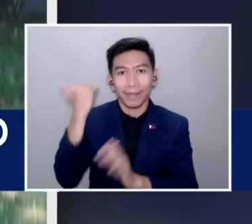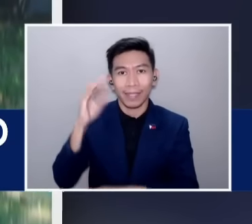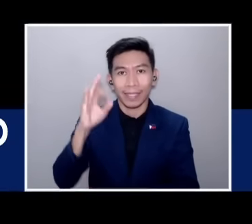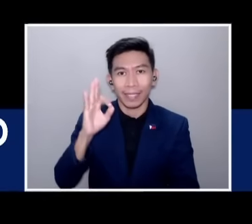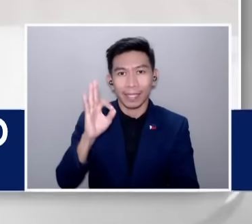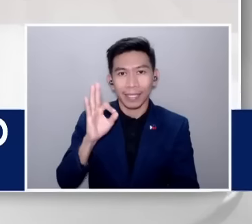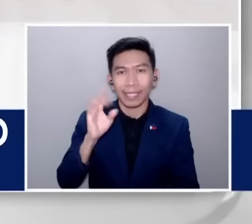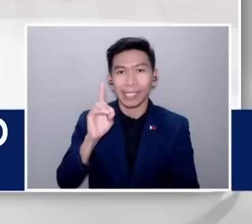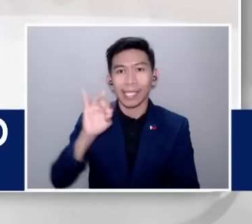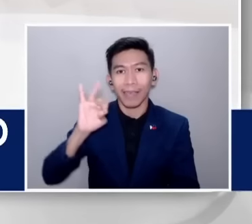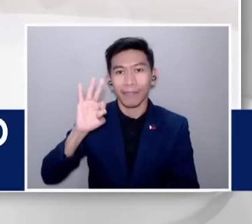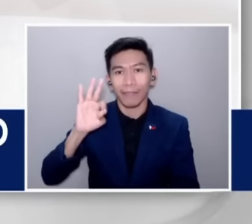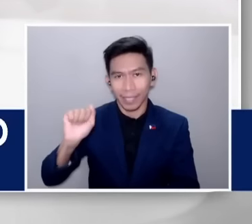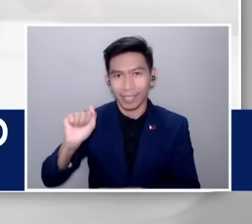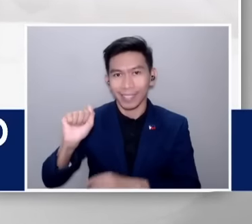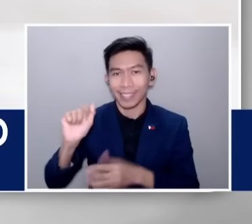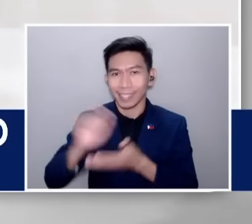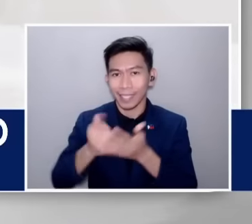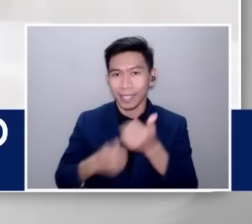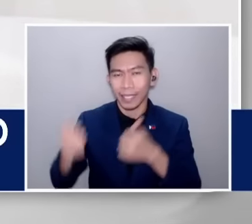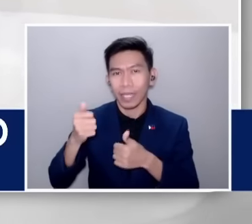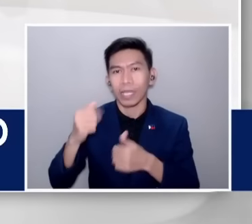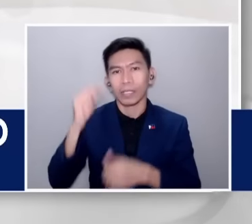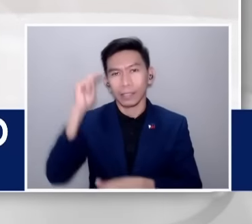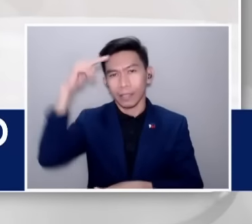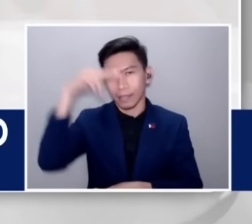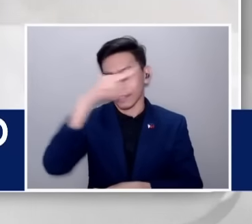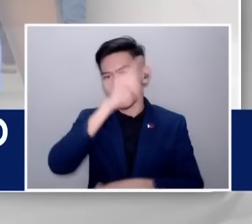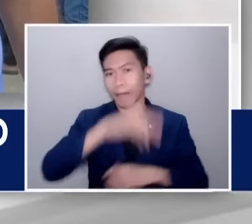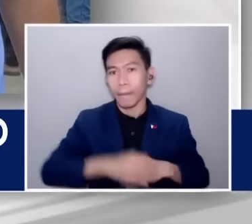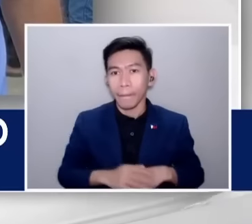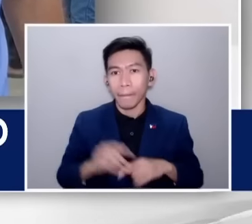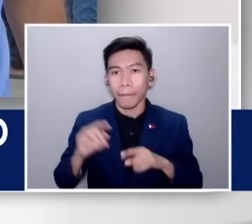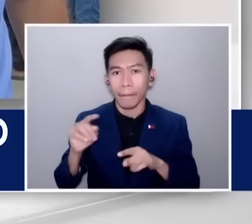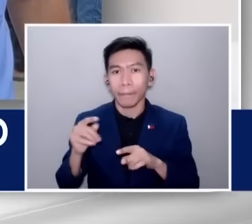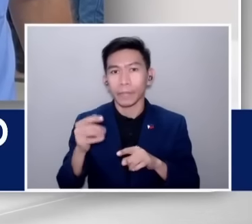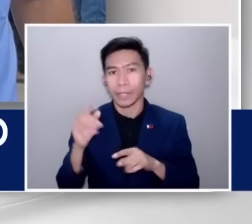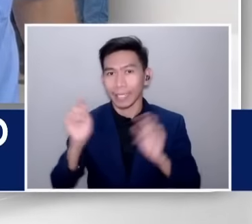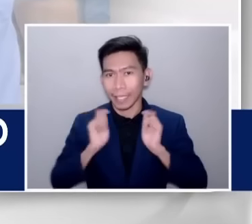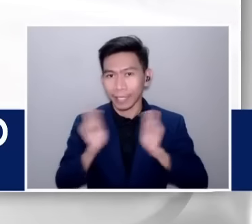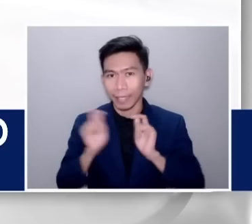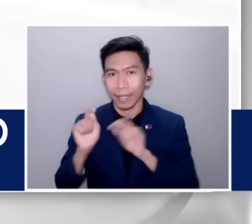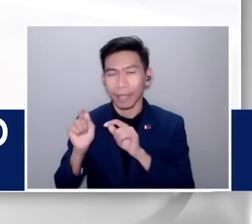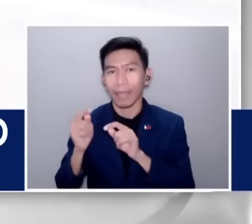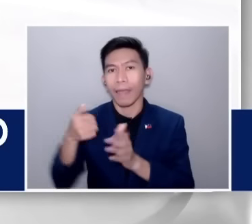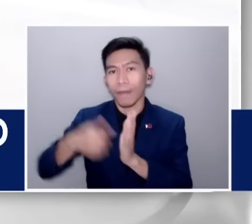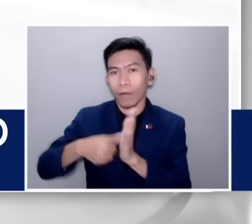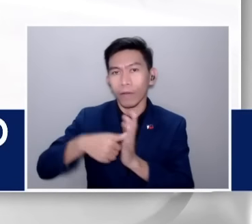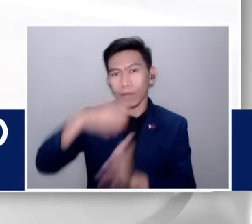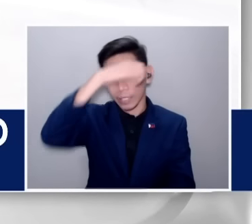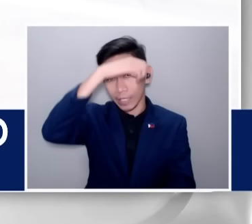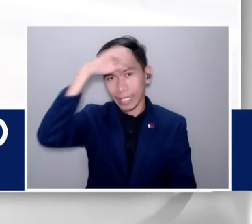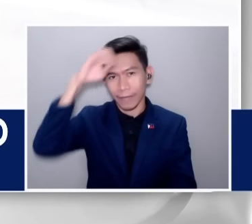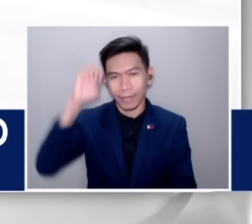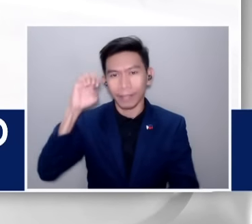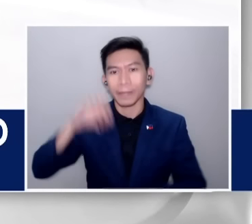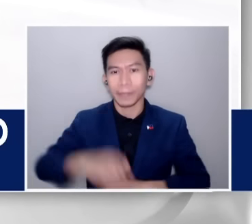Gonzales. Sa Tagaytay naman, bumoto si dating Presidential Spokesperson Ernesto Abella. Very